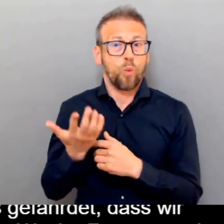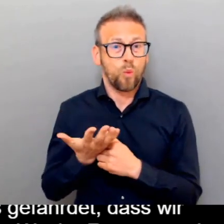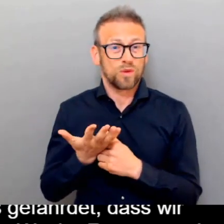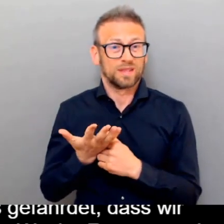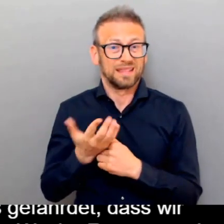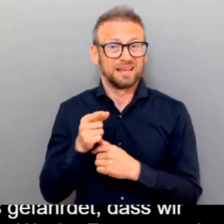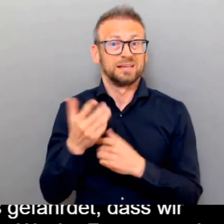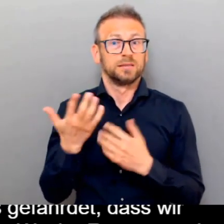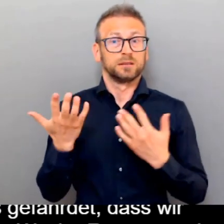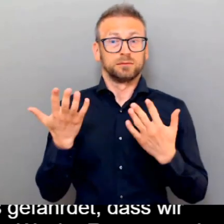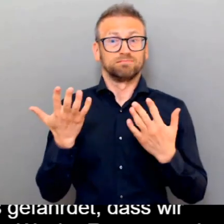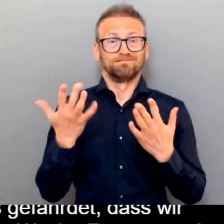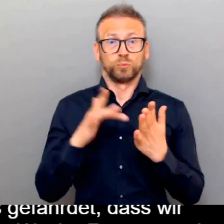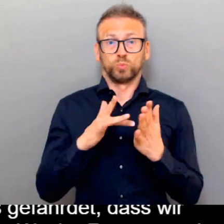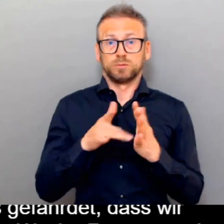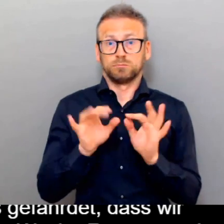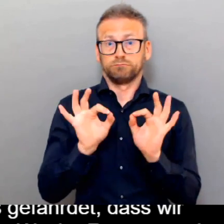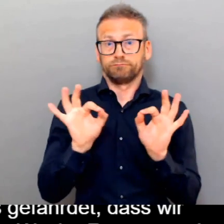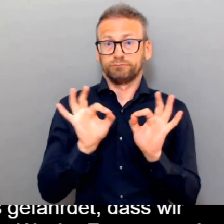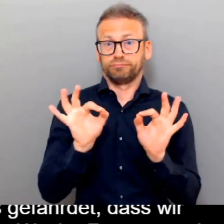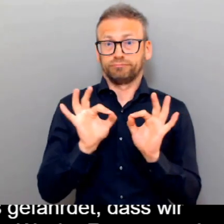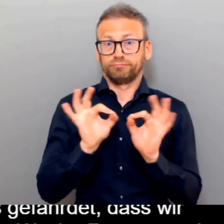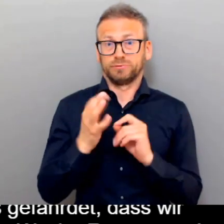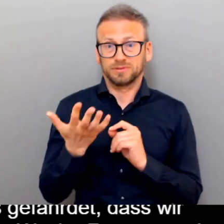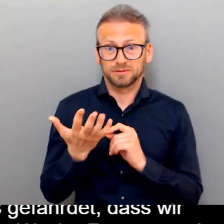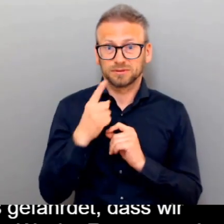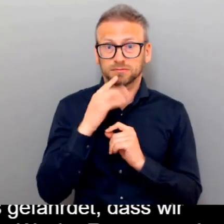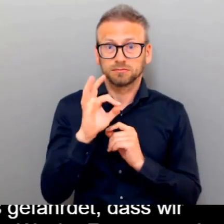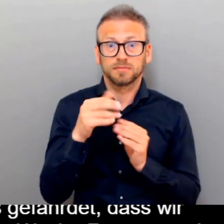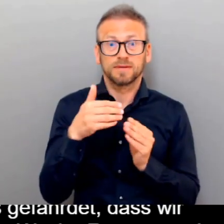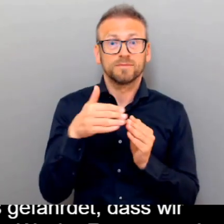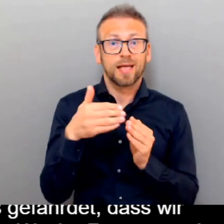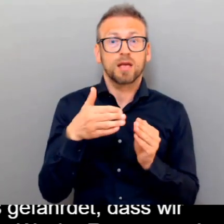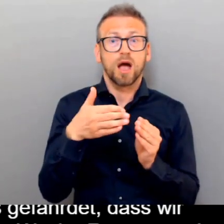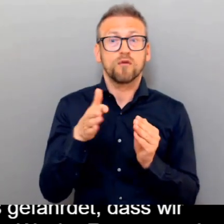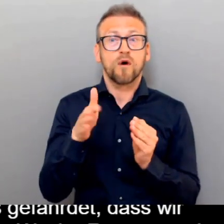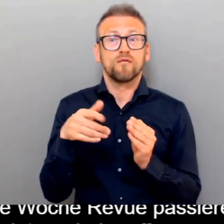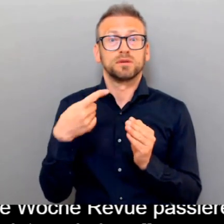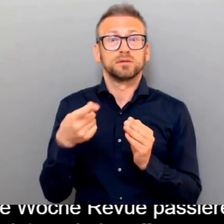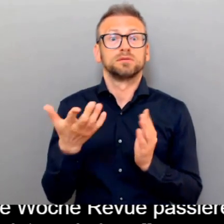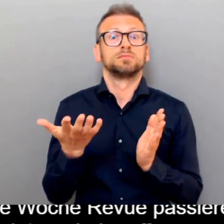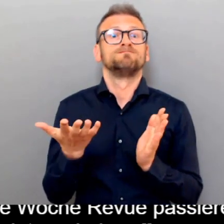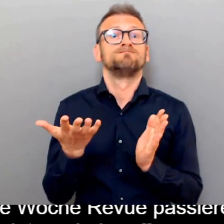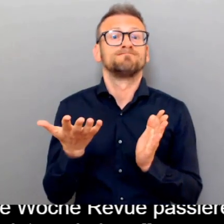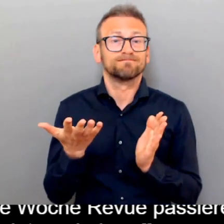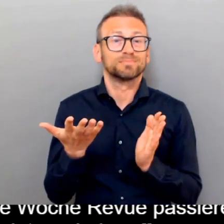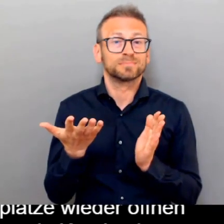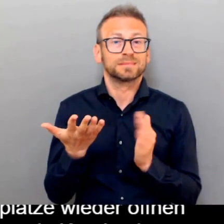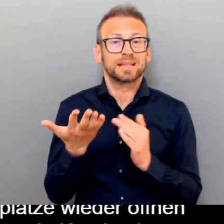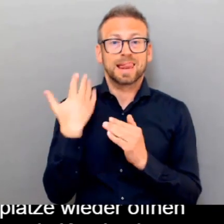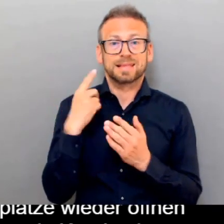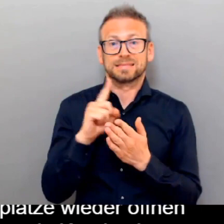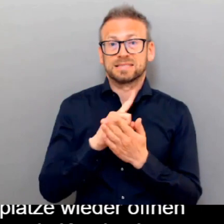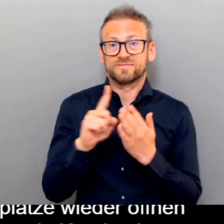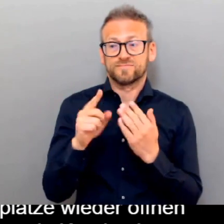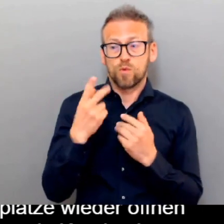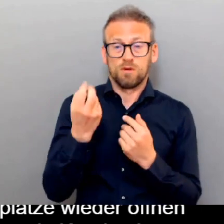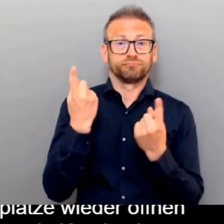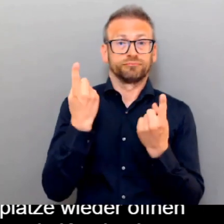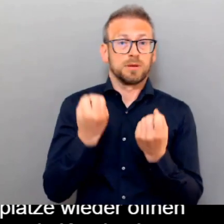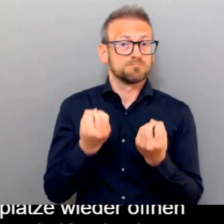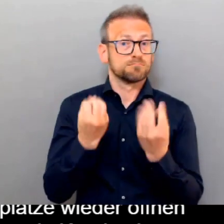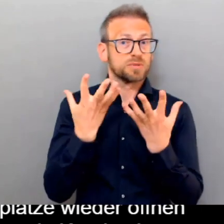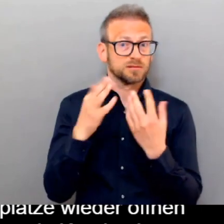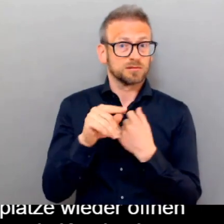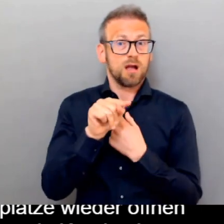gewesen ist, in Krankenhäusern und in Altenheimen wieder das Besuchsverbot zu lockern und hier